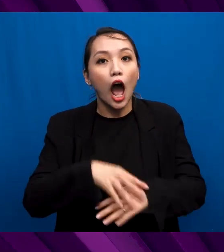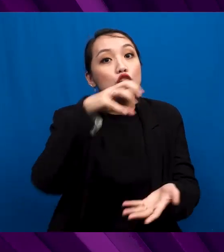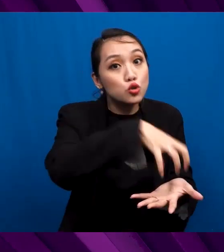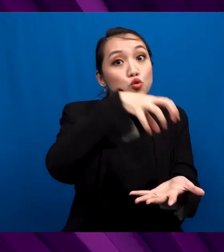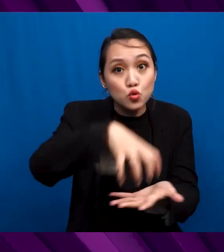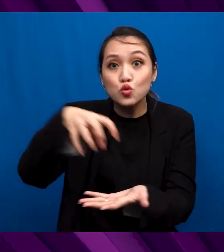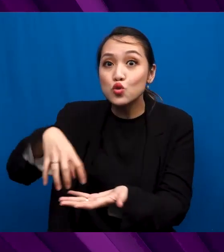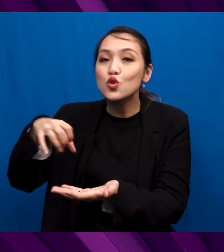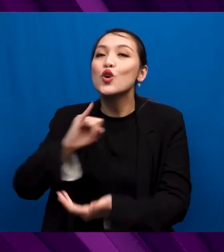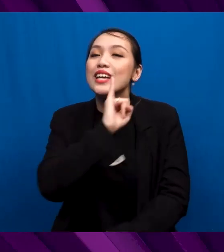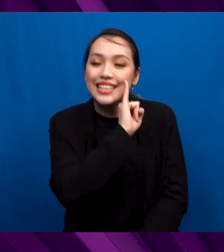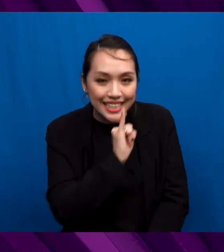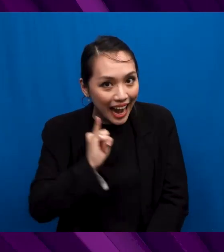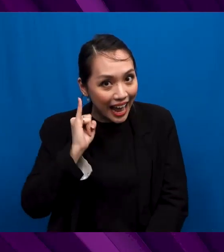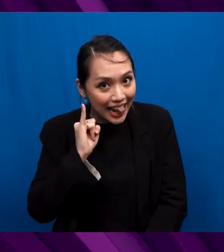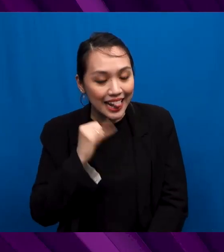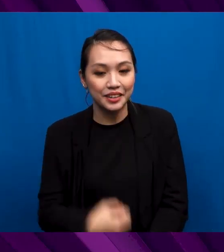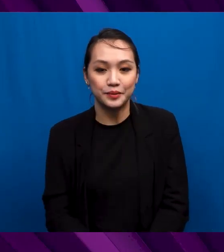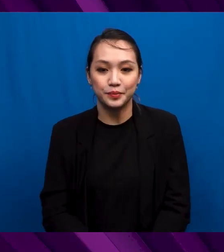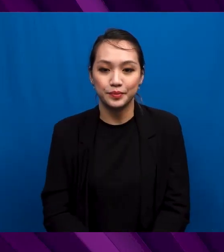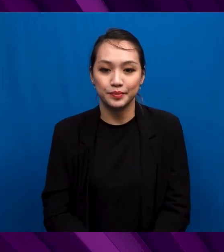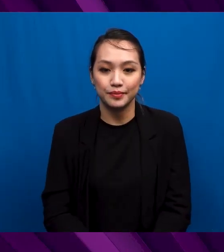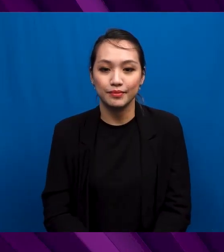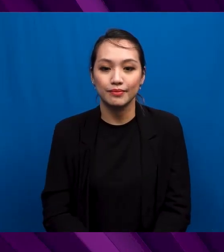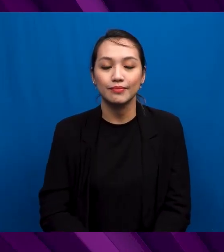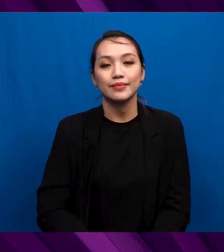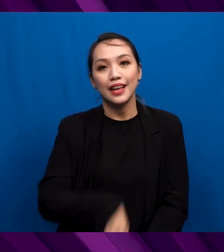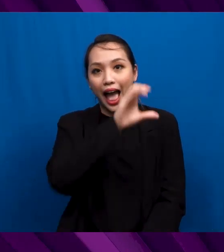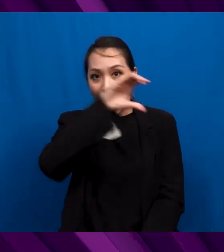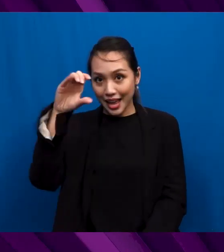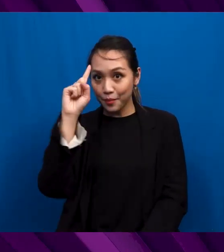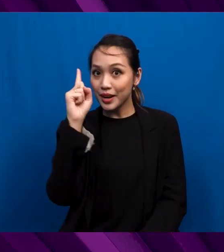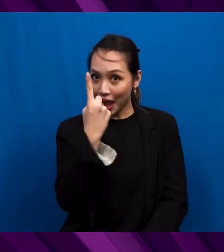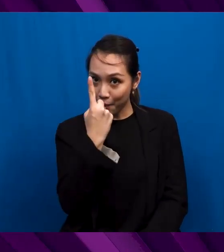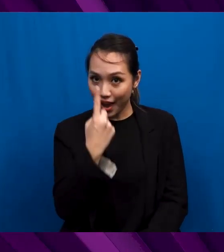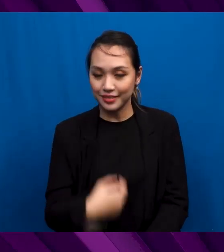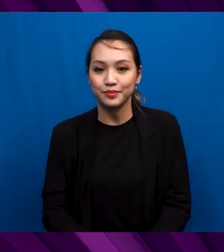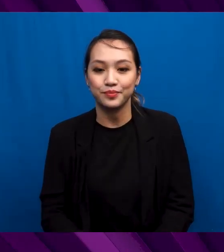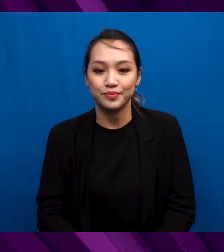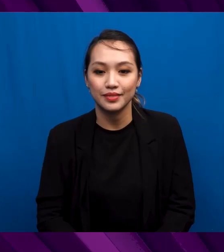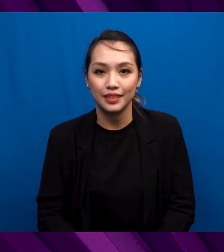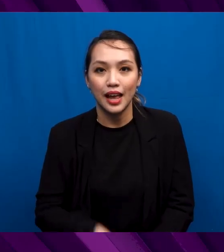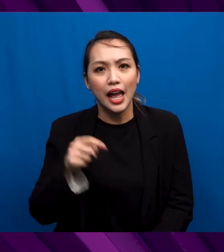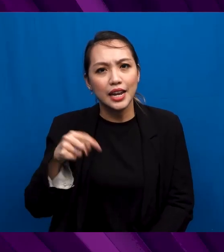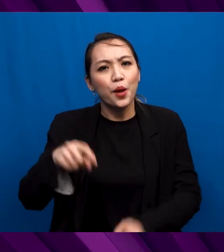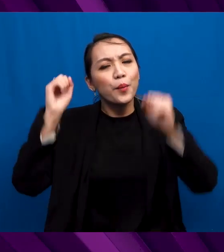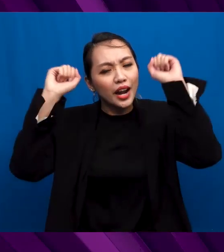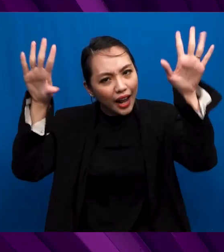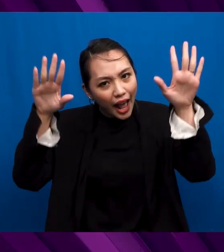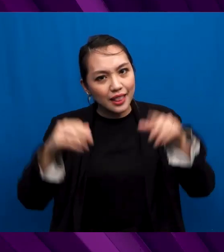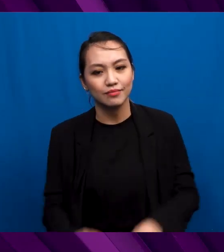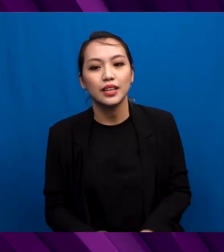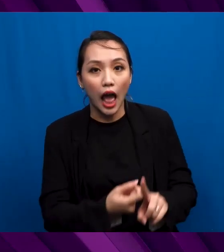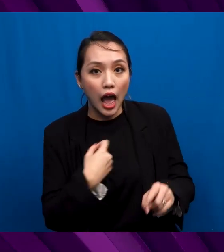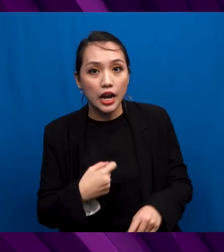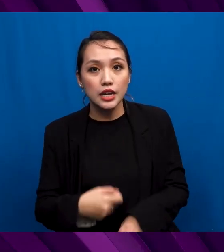suku Israel. Ya, ayat pertama. Inilah berkat yang diberikan Musa abdi Allah itu